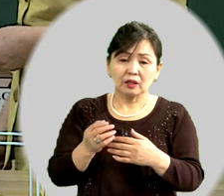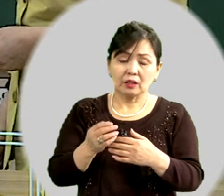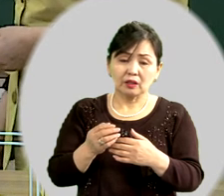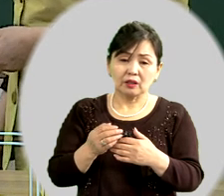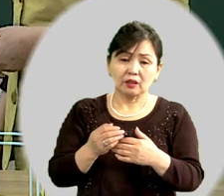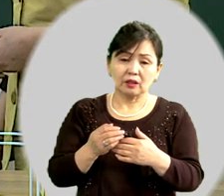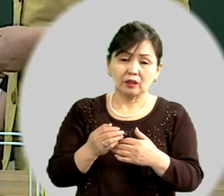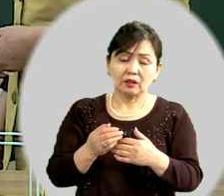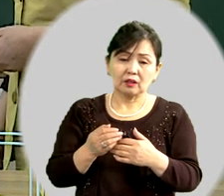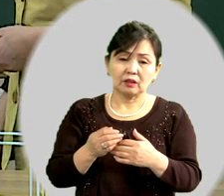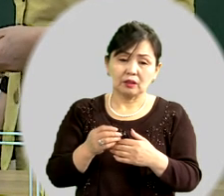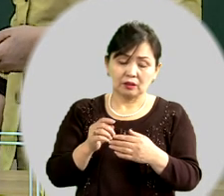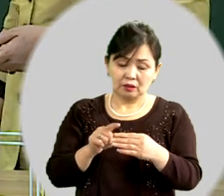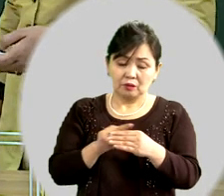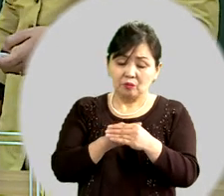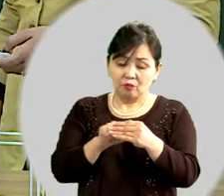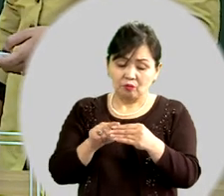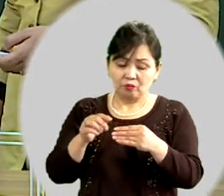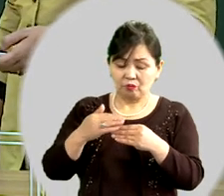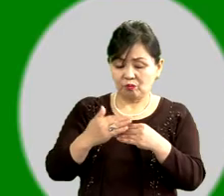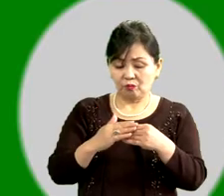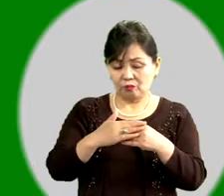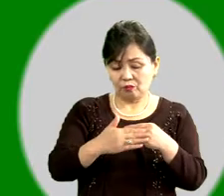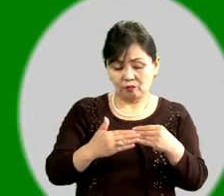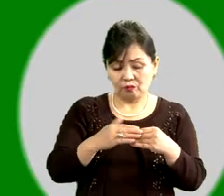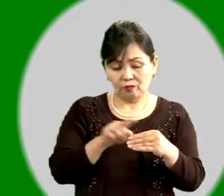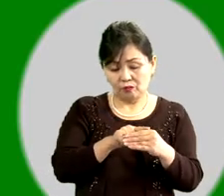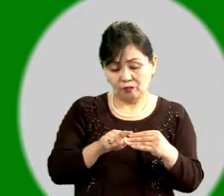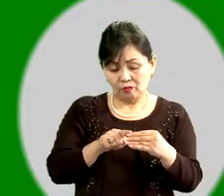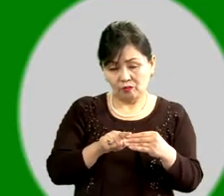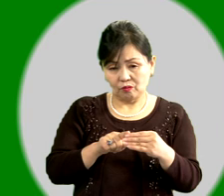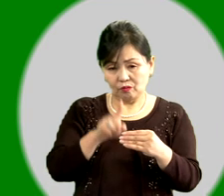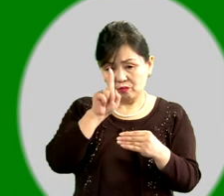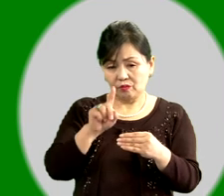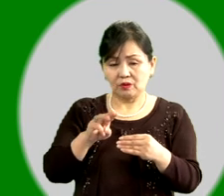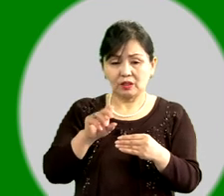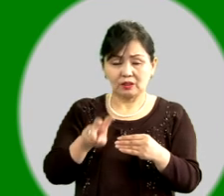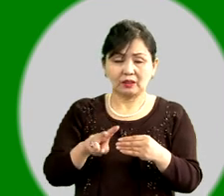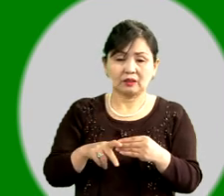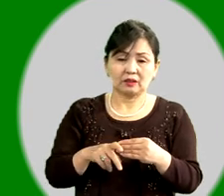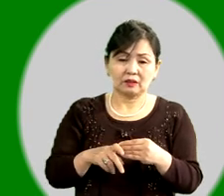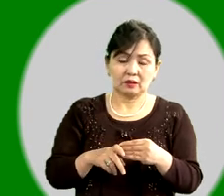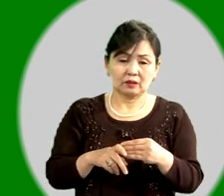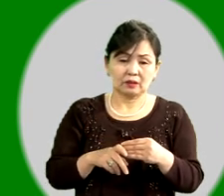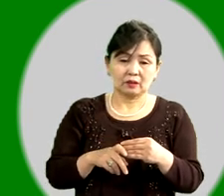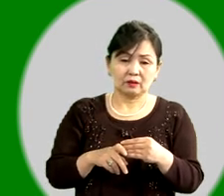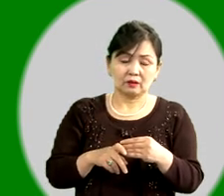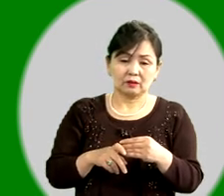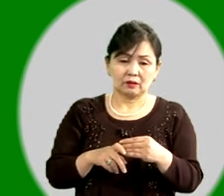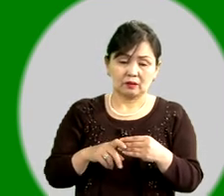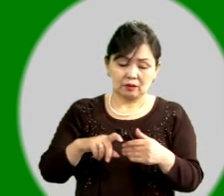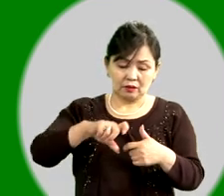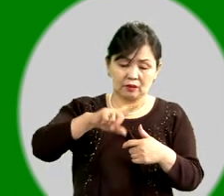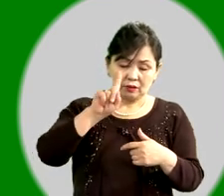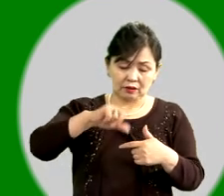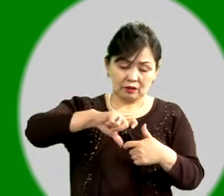Квадратын хувьд талын хэмжээ. За, энд квадратын тал мэдэгдэж байна. Тэгэхээр бүгдээрээ эхлээд 1